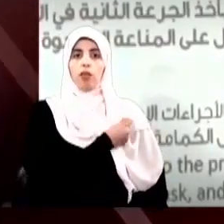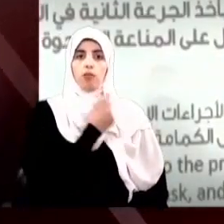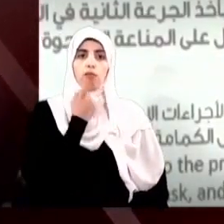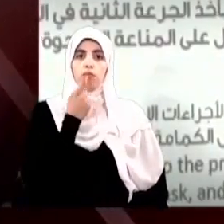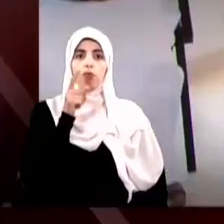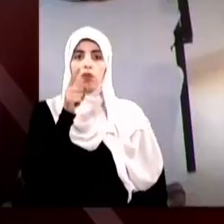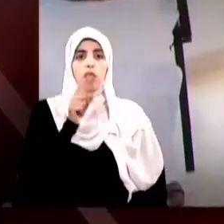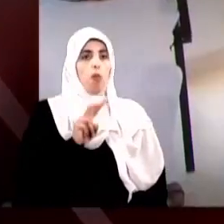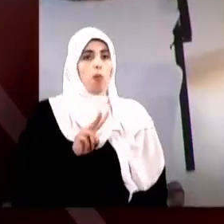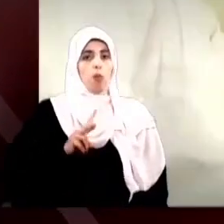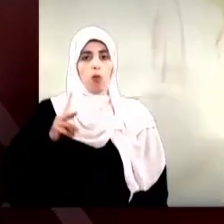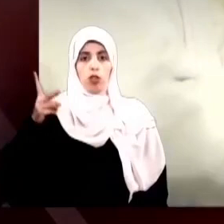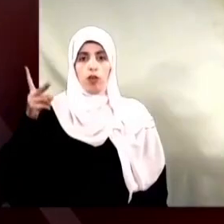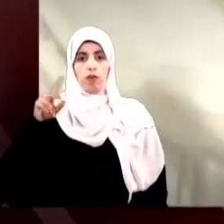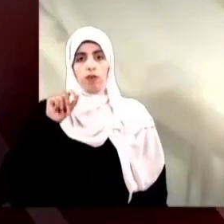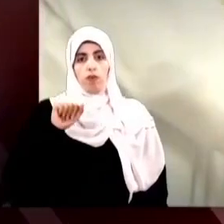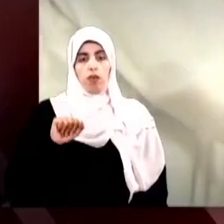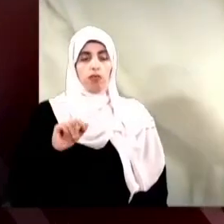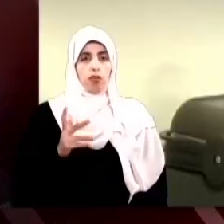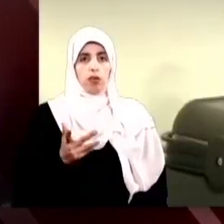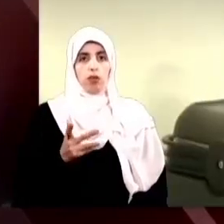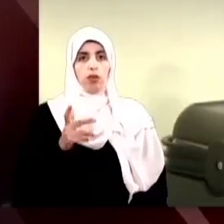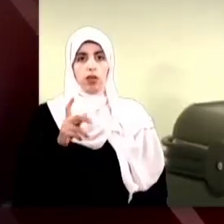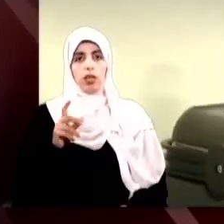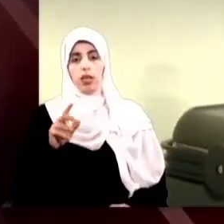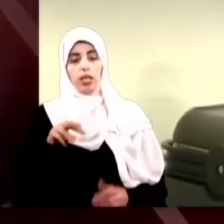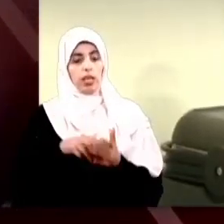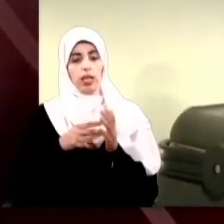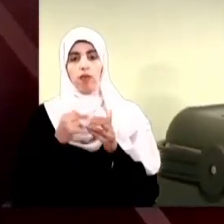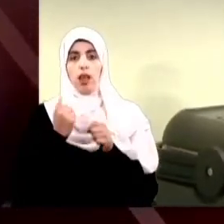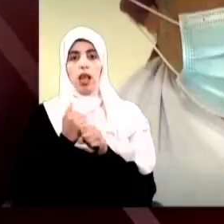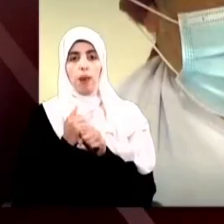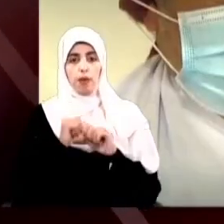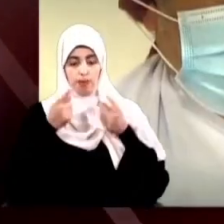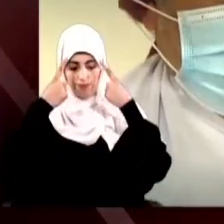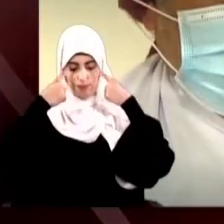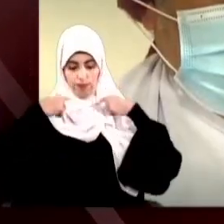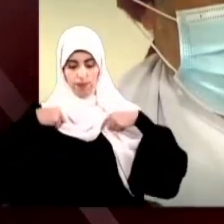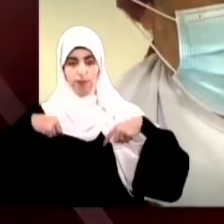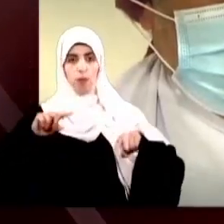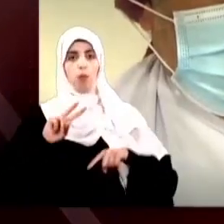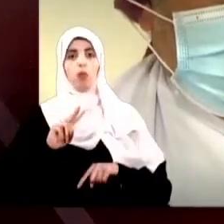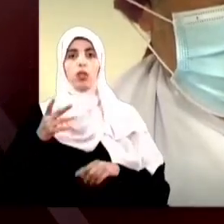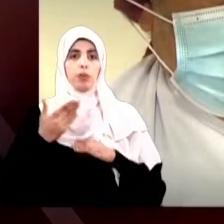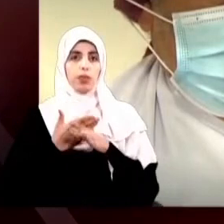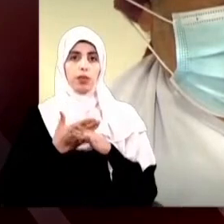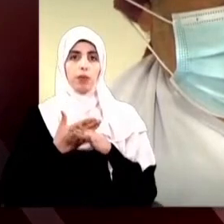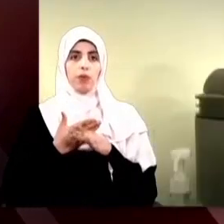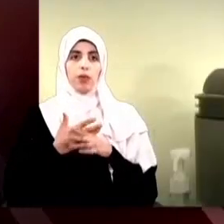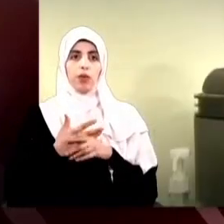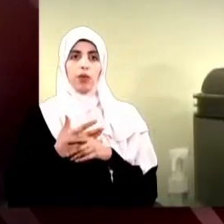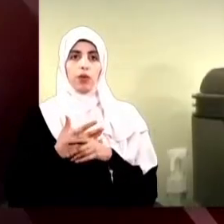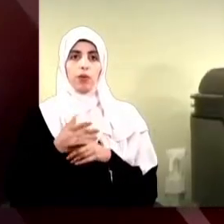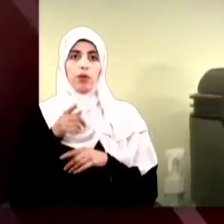التي تختلف نوعا ما في آلية عملها عن لقاح الفايزر، وذلك عن